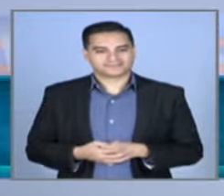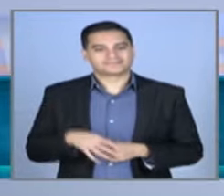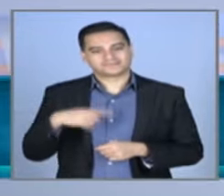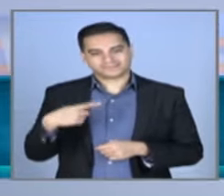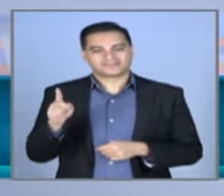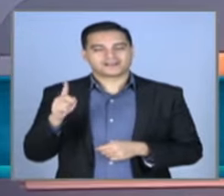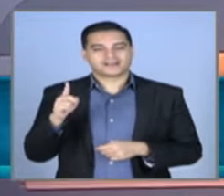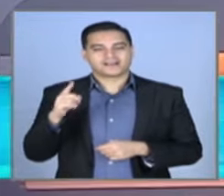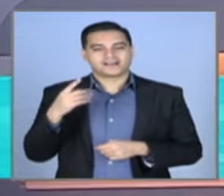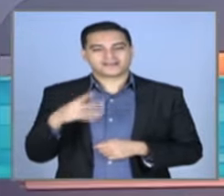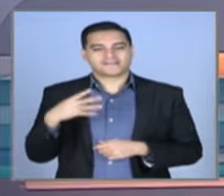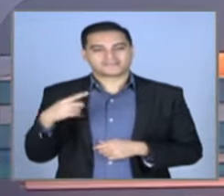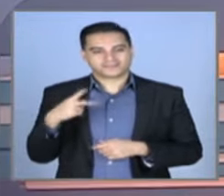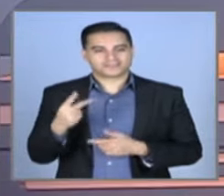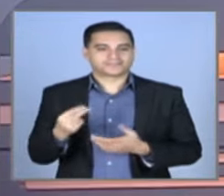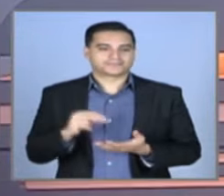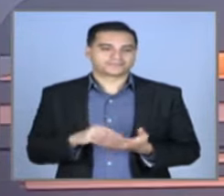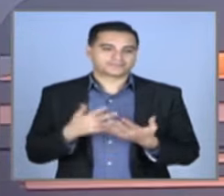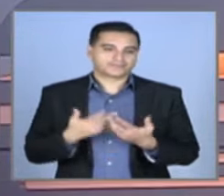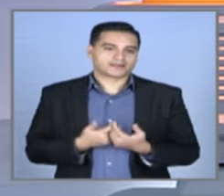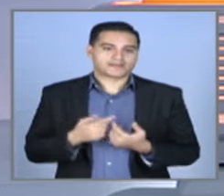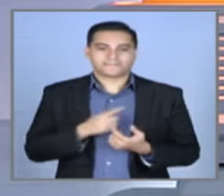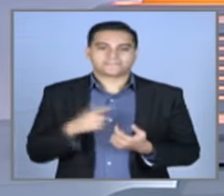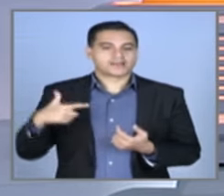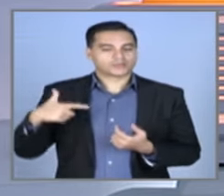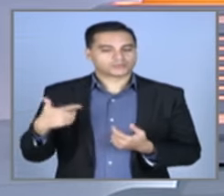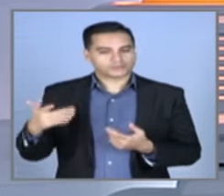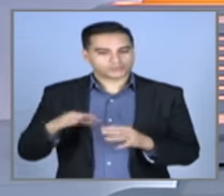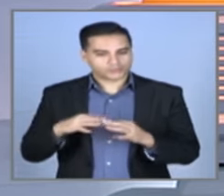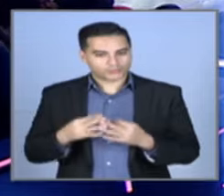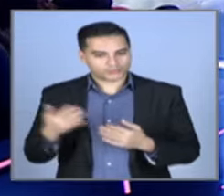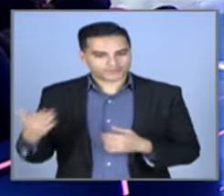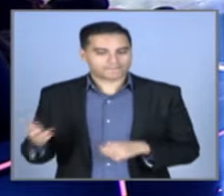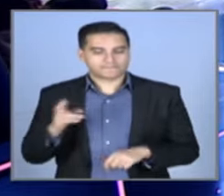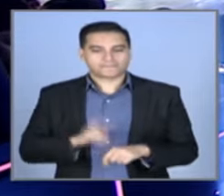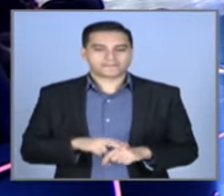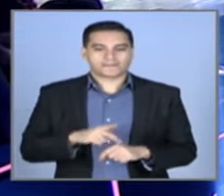برافو عليك يا ماركو. 20 نقطة، النتيجة اتغيرت. 160 عائلة جاد،